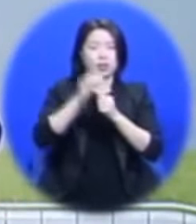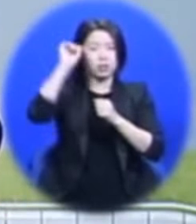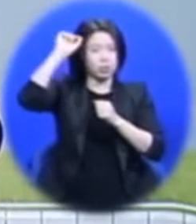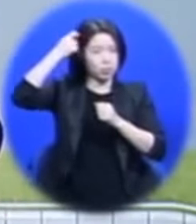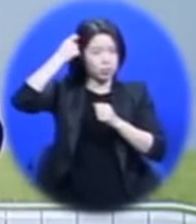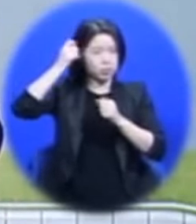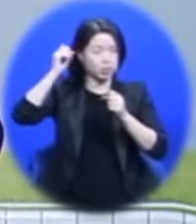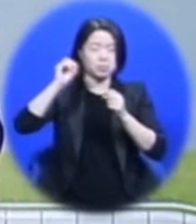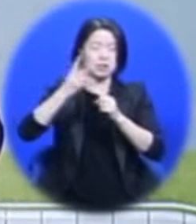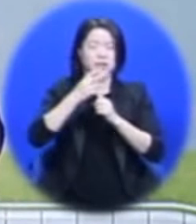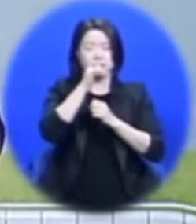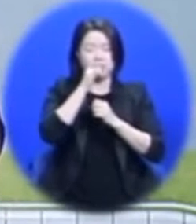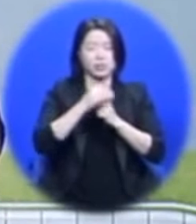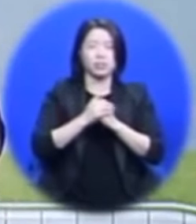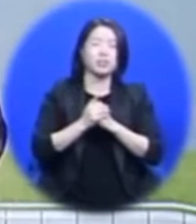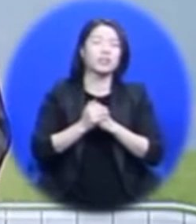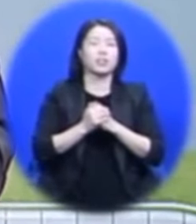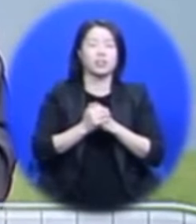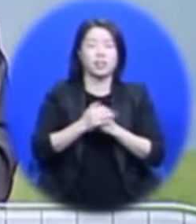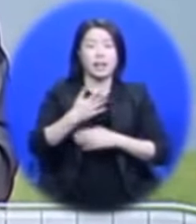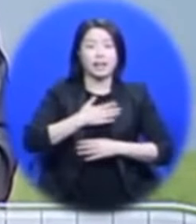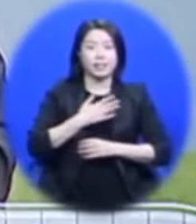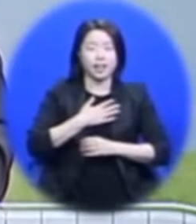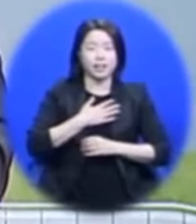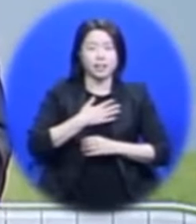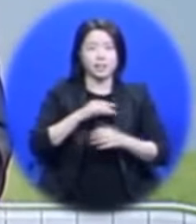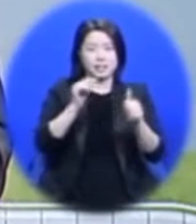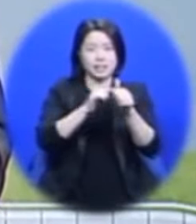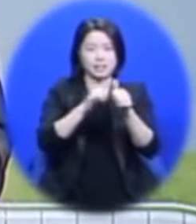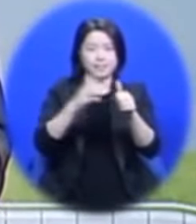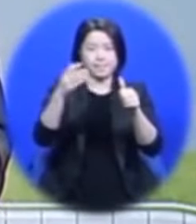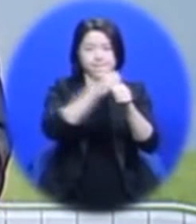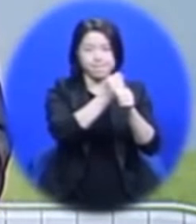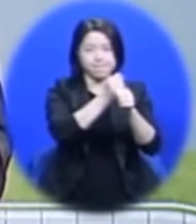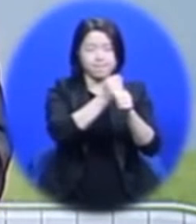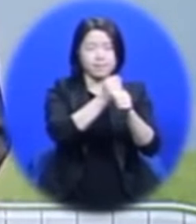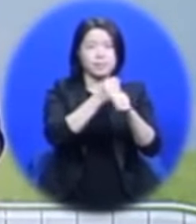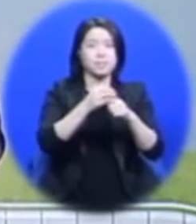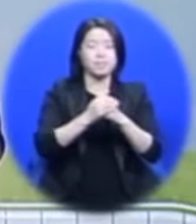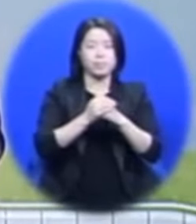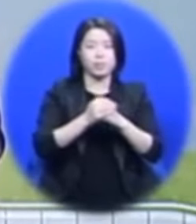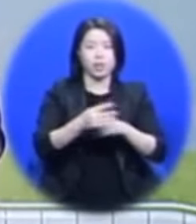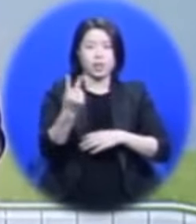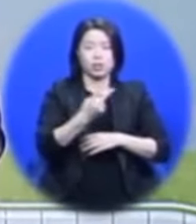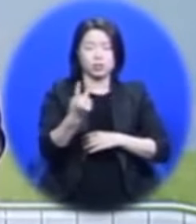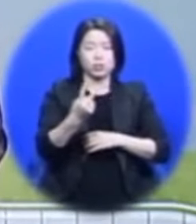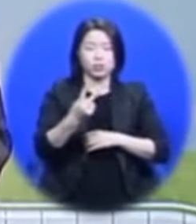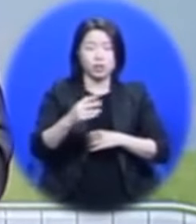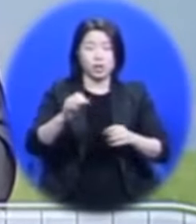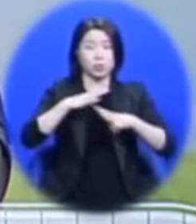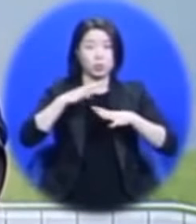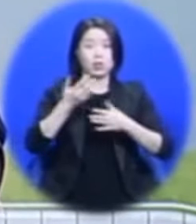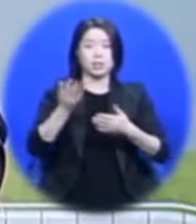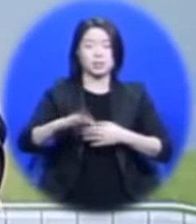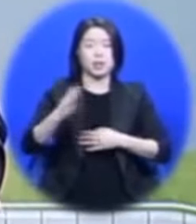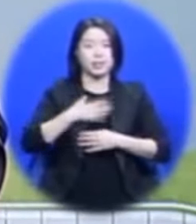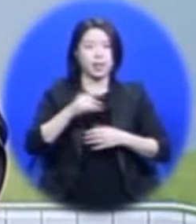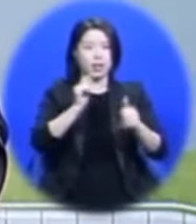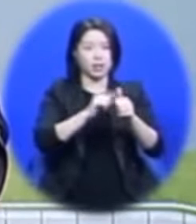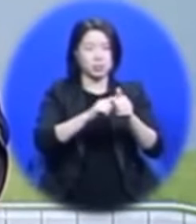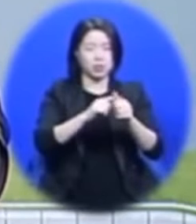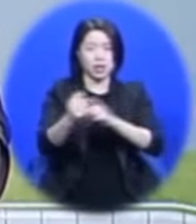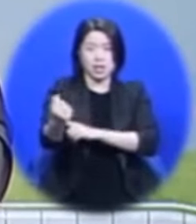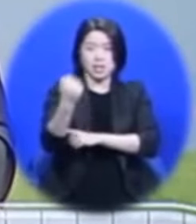돌았다는 거죠, 갑자기. 나는 게리슨을 움켜쥐었다. 둘 다 놀랐지만 내가 그보다 힘이